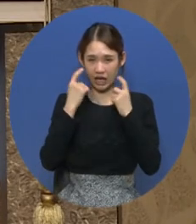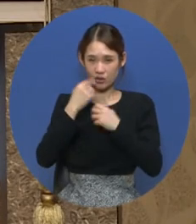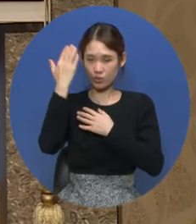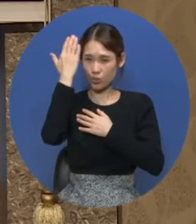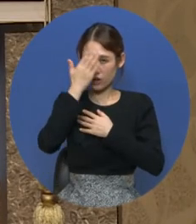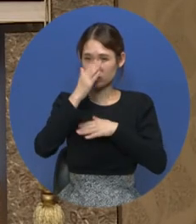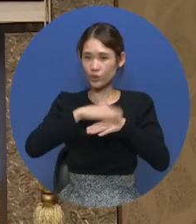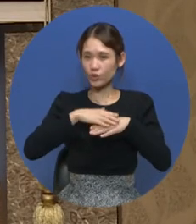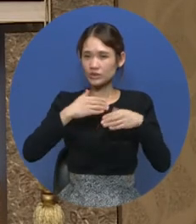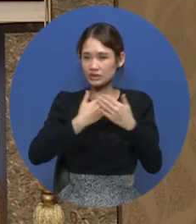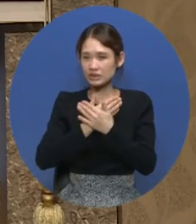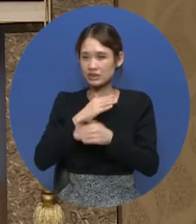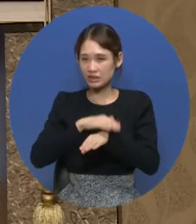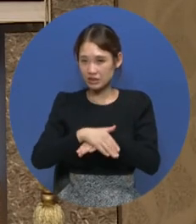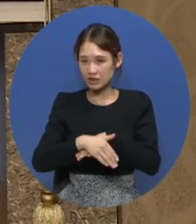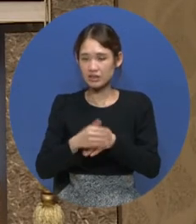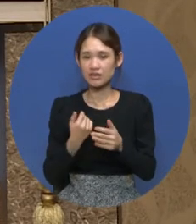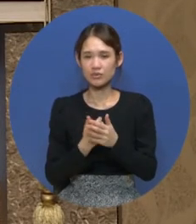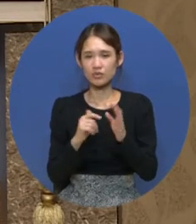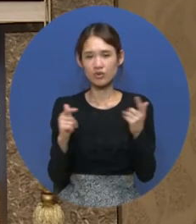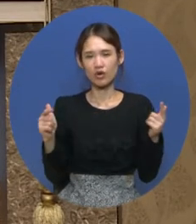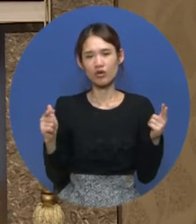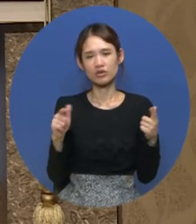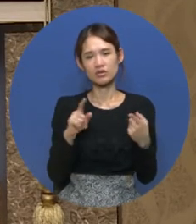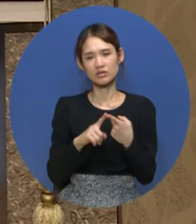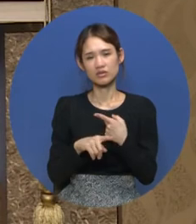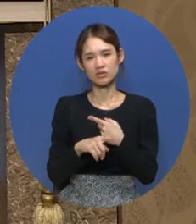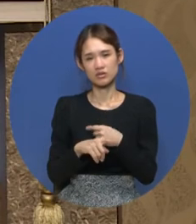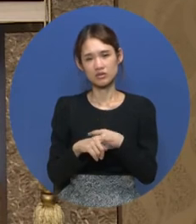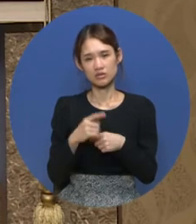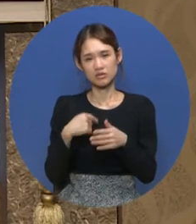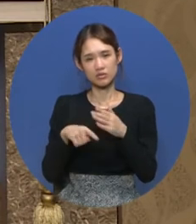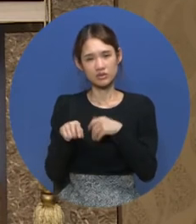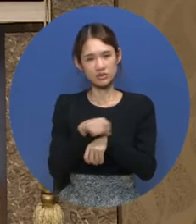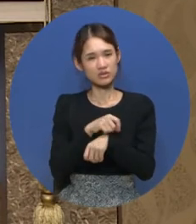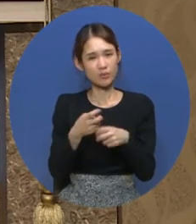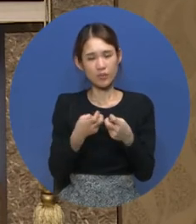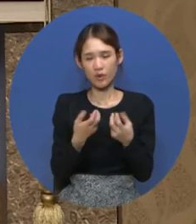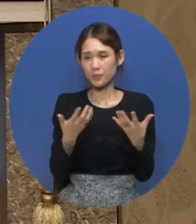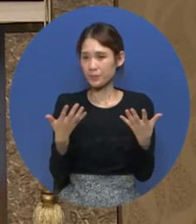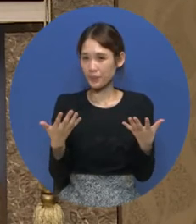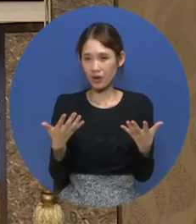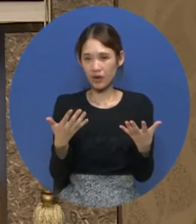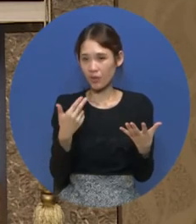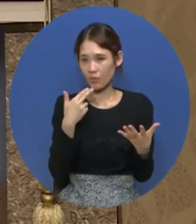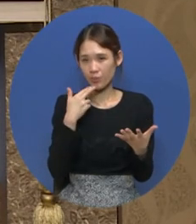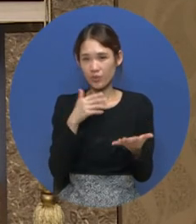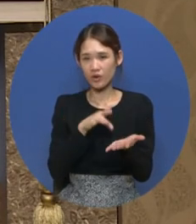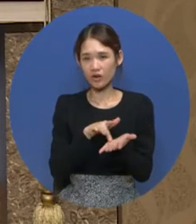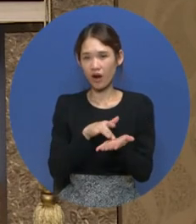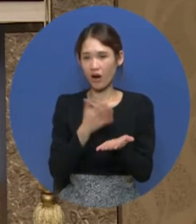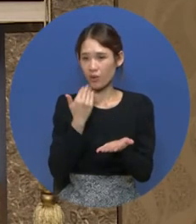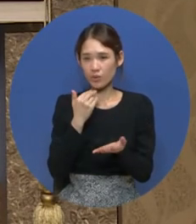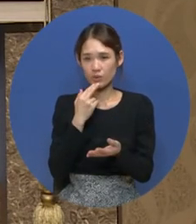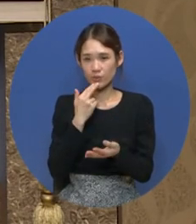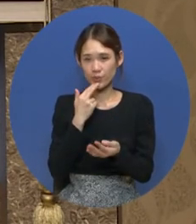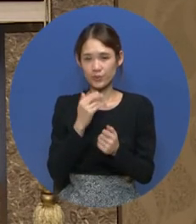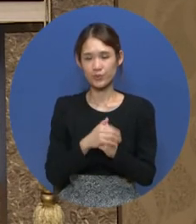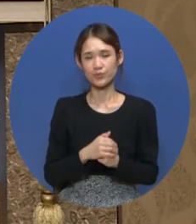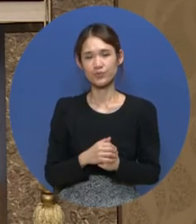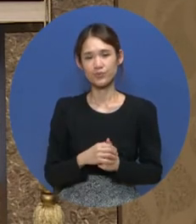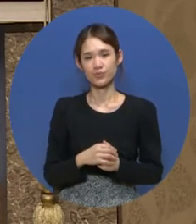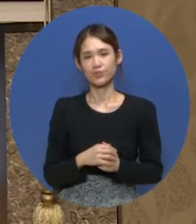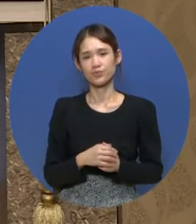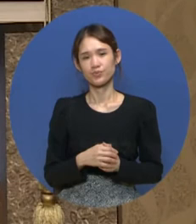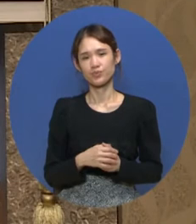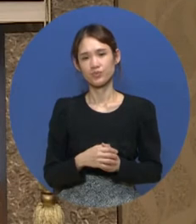대한 손실이 라든지 그런 부분에 대한 부분을 제일 그 위에 뭐 특별한 방법이 없으니까요 현재 인문 제약도 없습니다